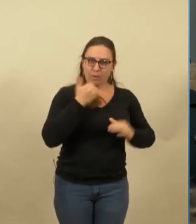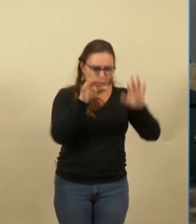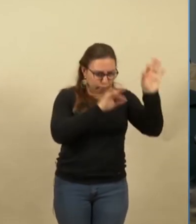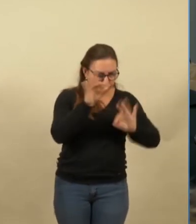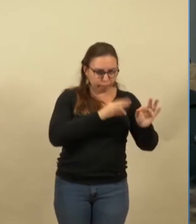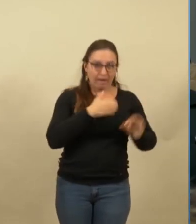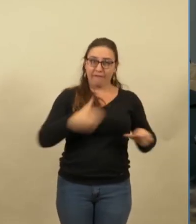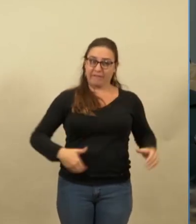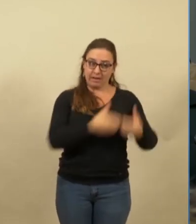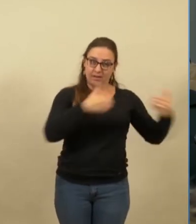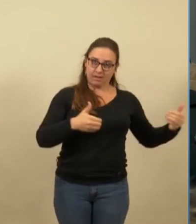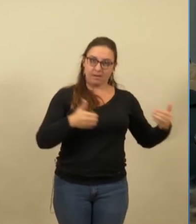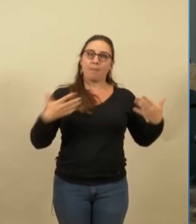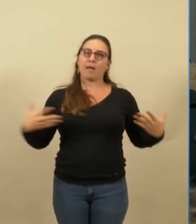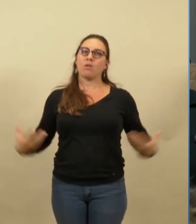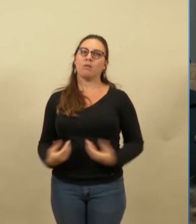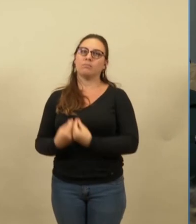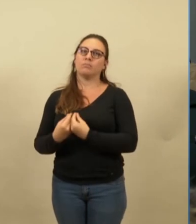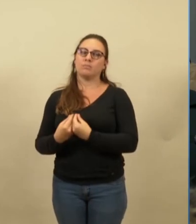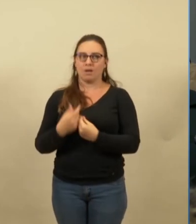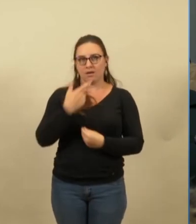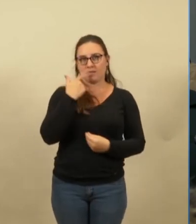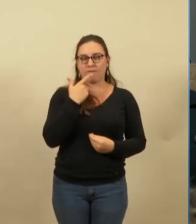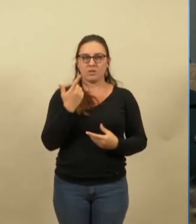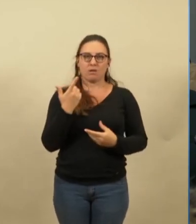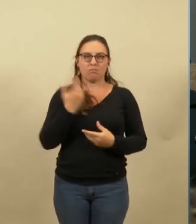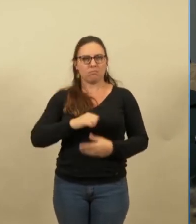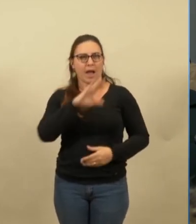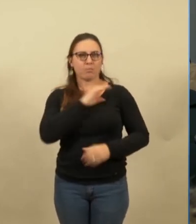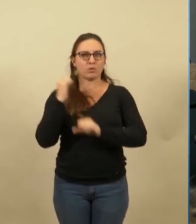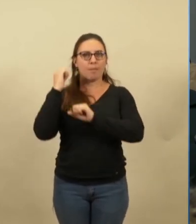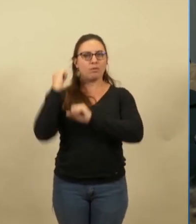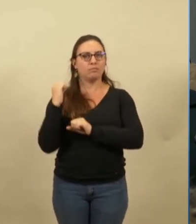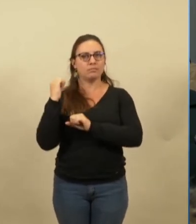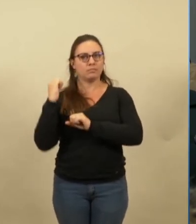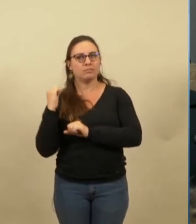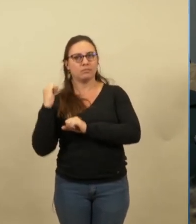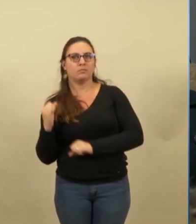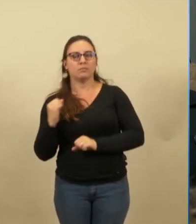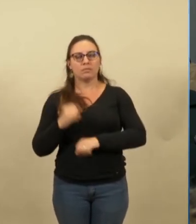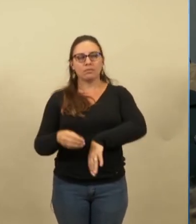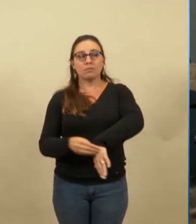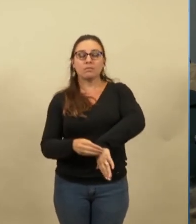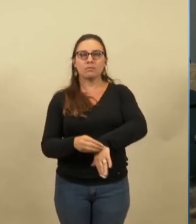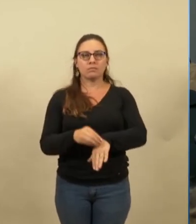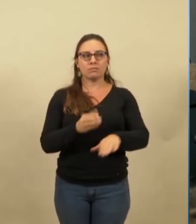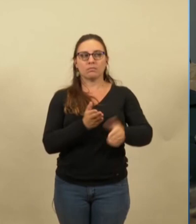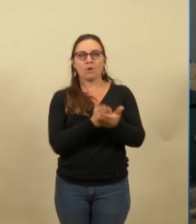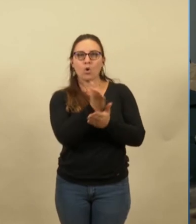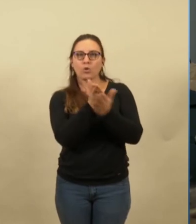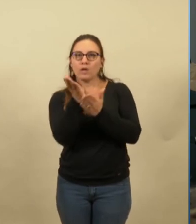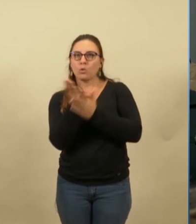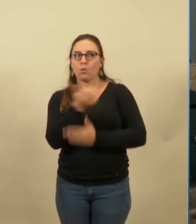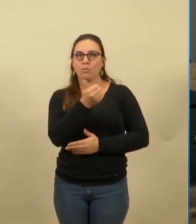la ville donc vous avez pris en main et là vous faites peser de plus en plus pour les acteurs culturels des des orientations qui limitent